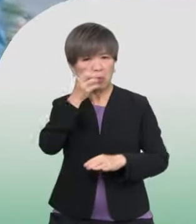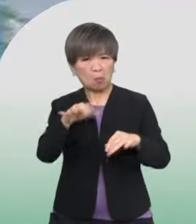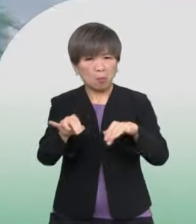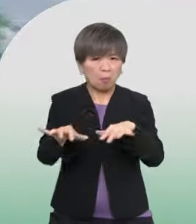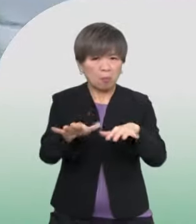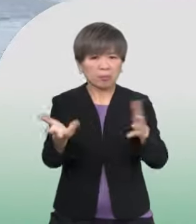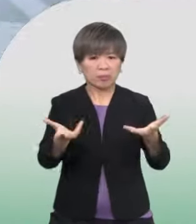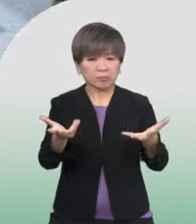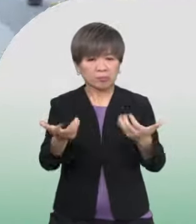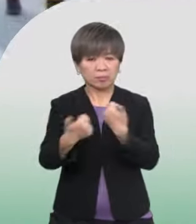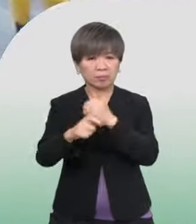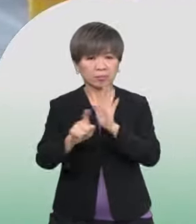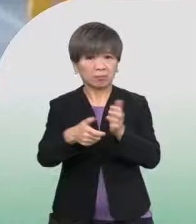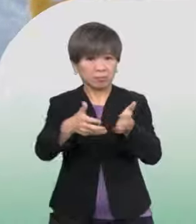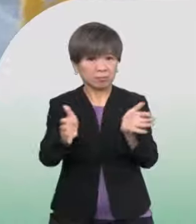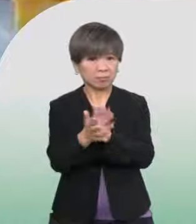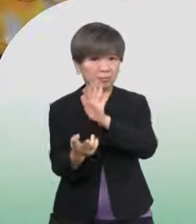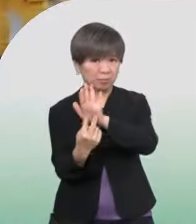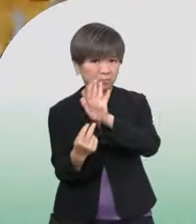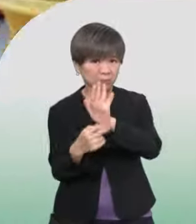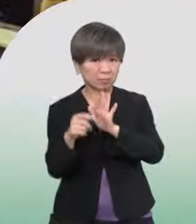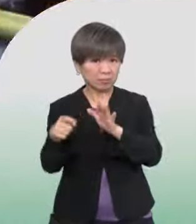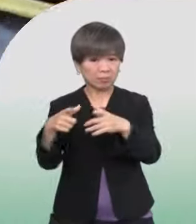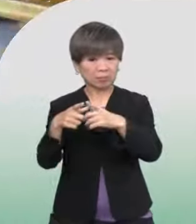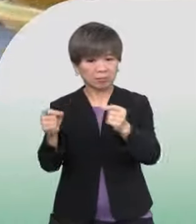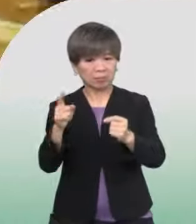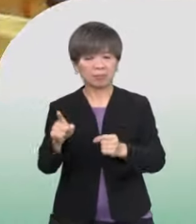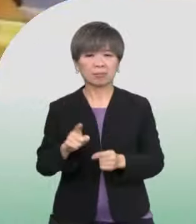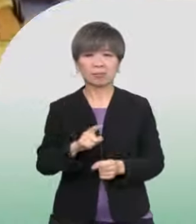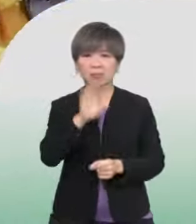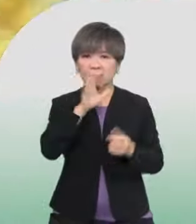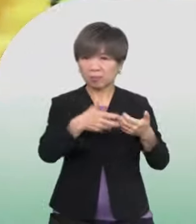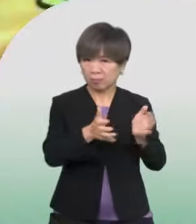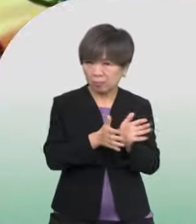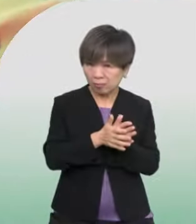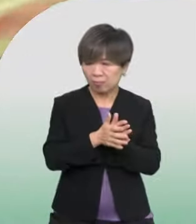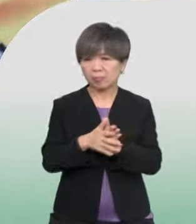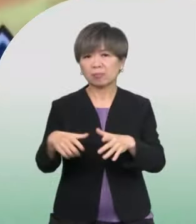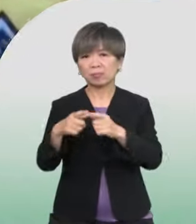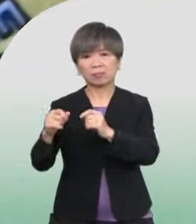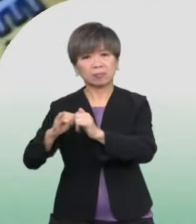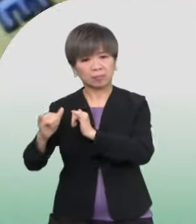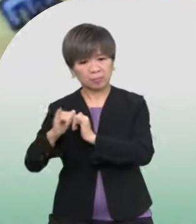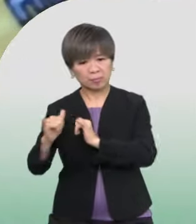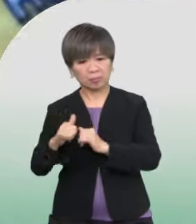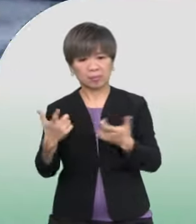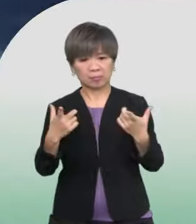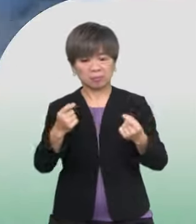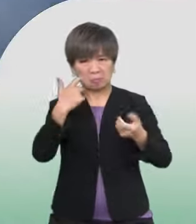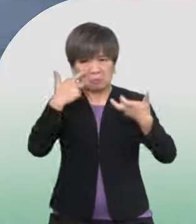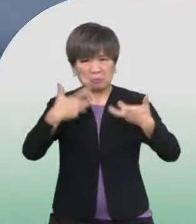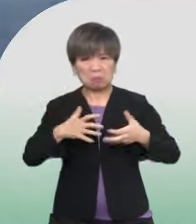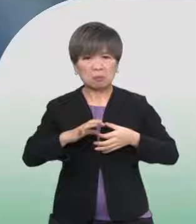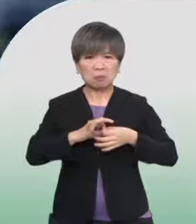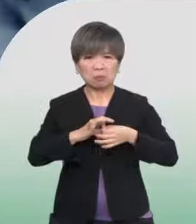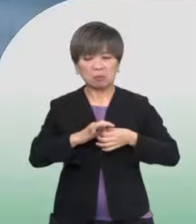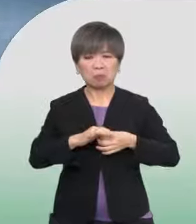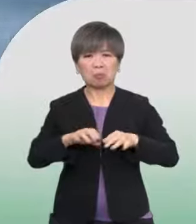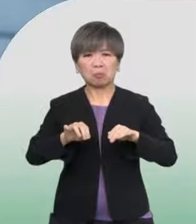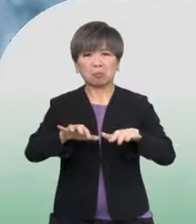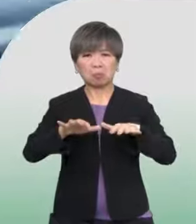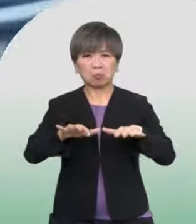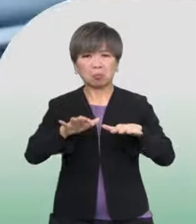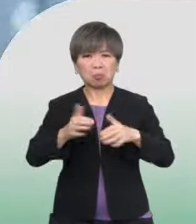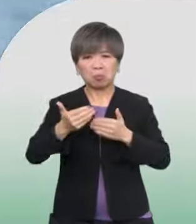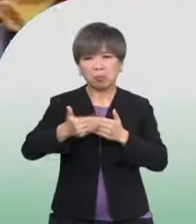息，退票团表示多动体，无论是合唱团个新人，也是日本民众，都强用安关心退完提通个再